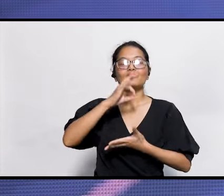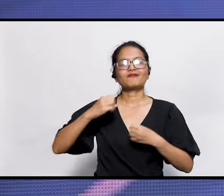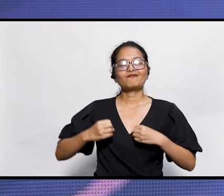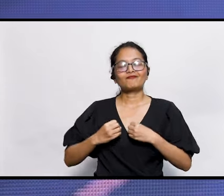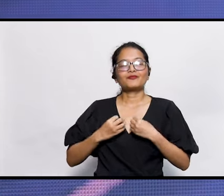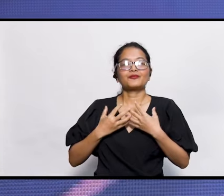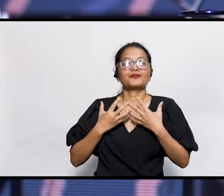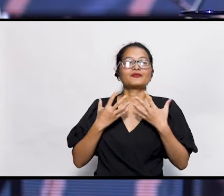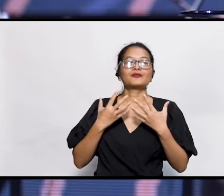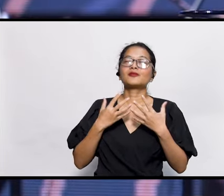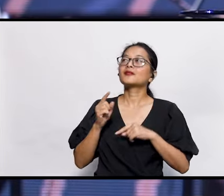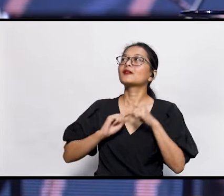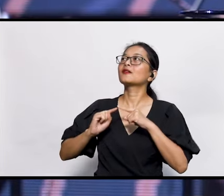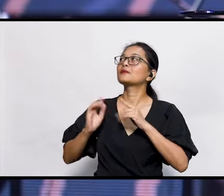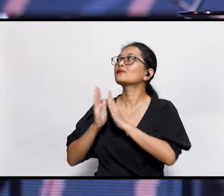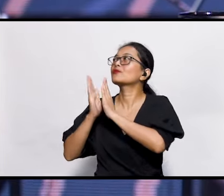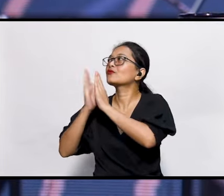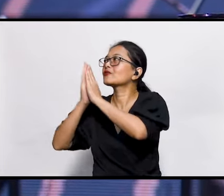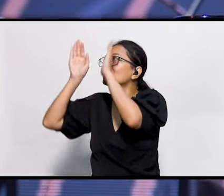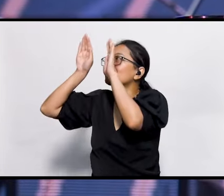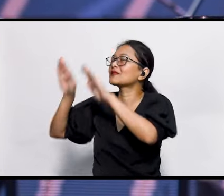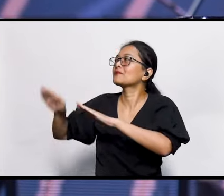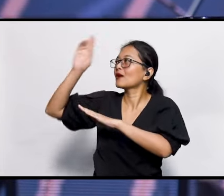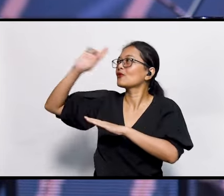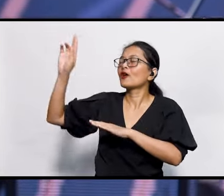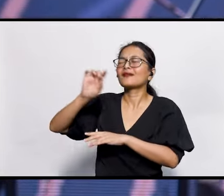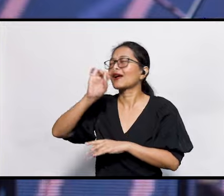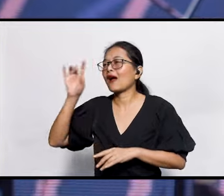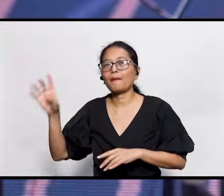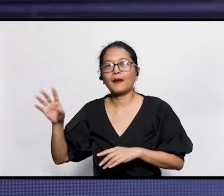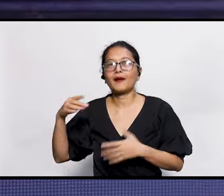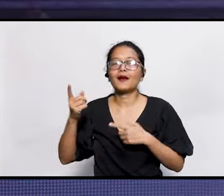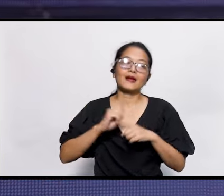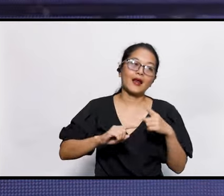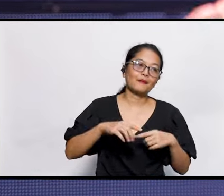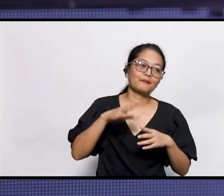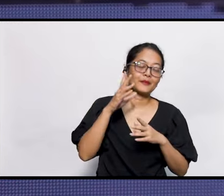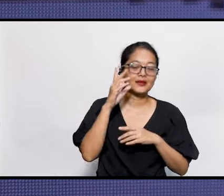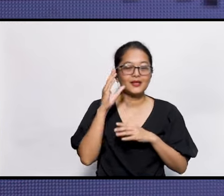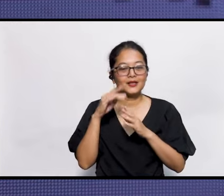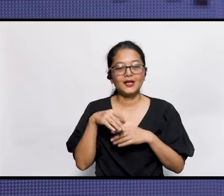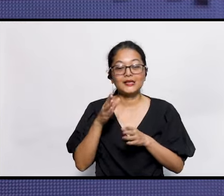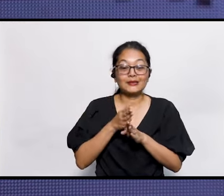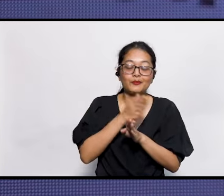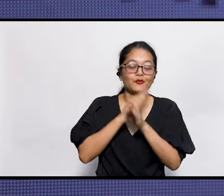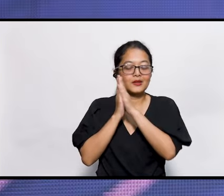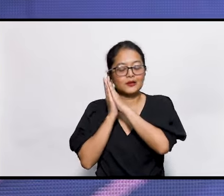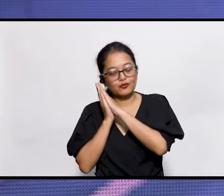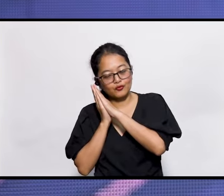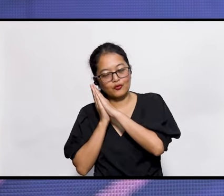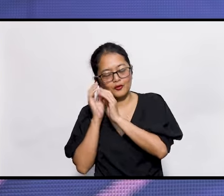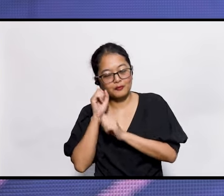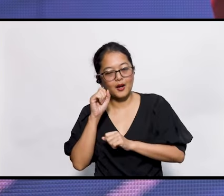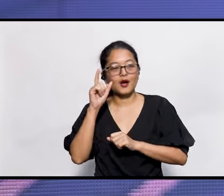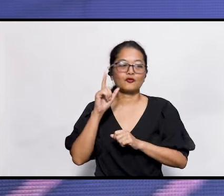di dalam pujian dan menyembah Tuhan kapan pun juga Sebelum saya tidur kebiasaan saya saya Dengarin musik bangun Kalau